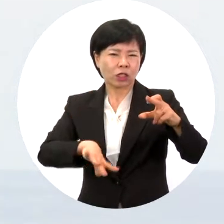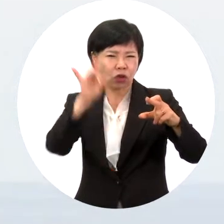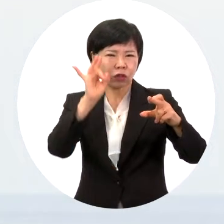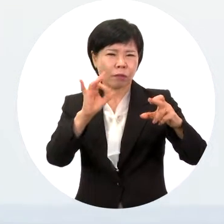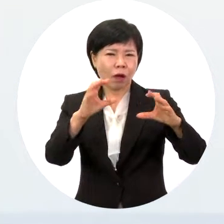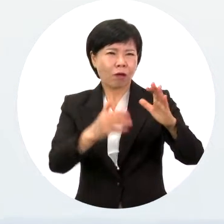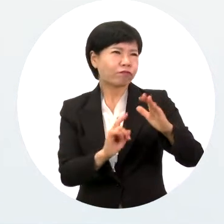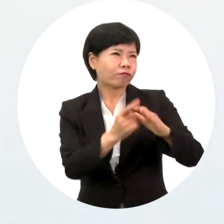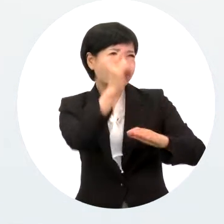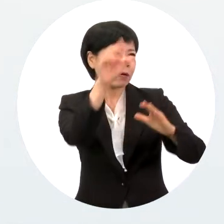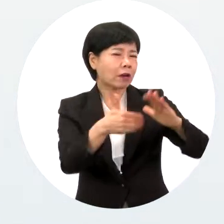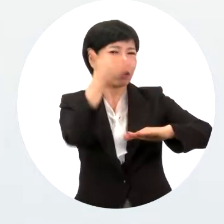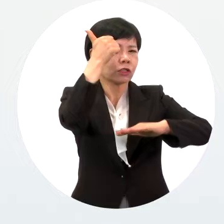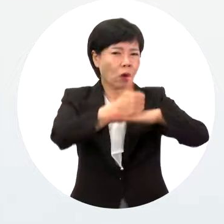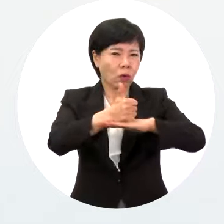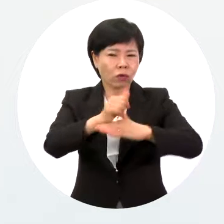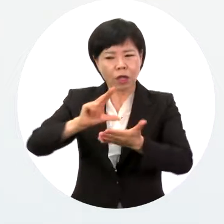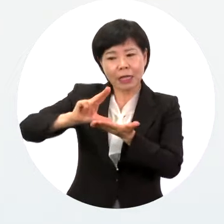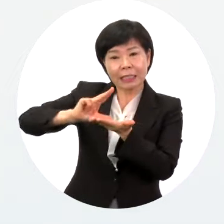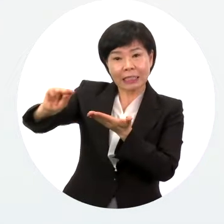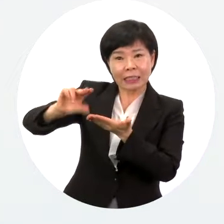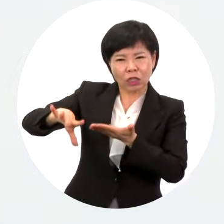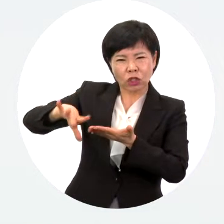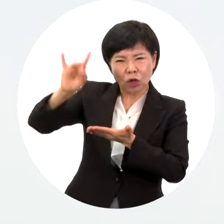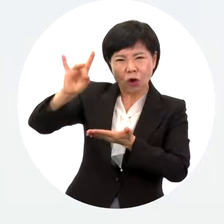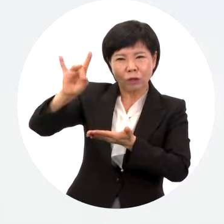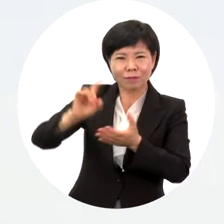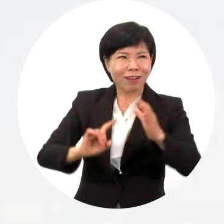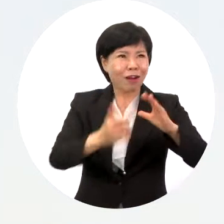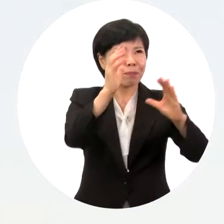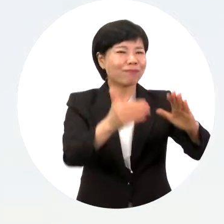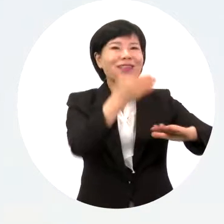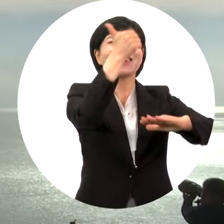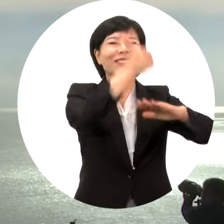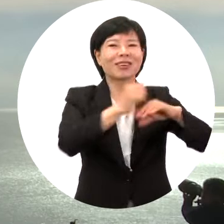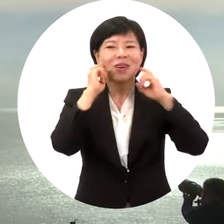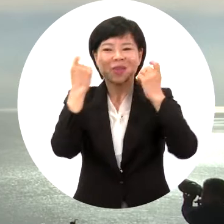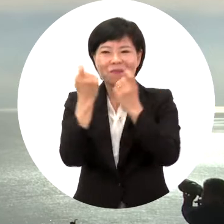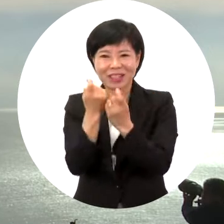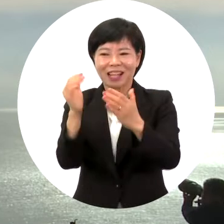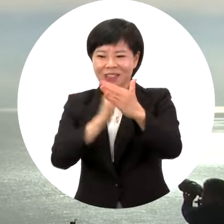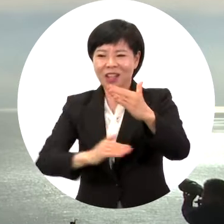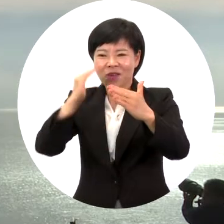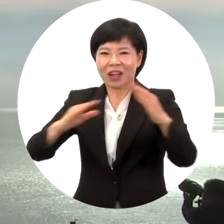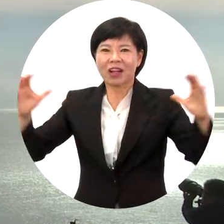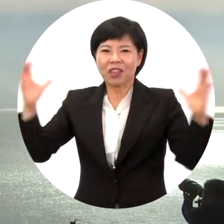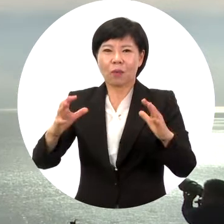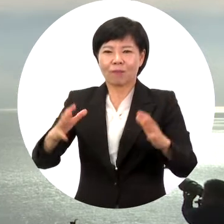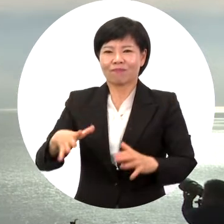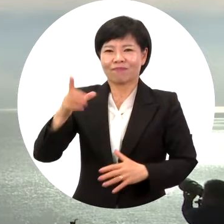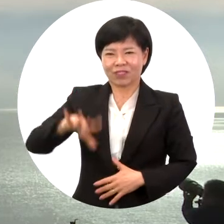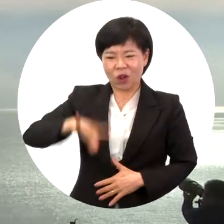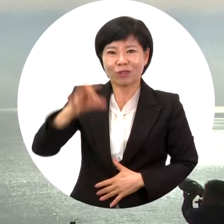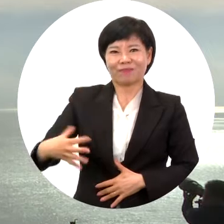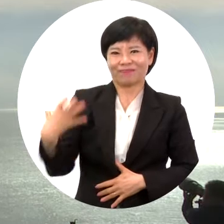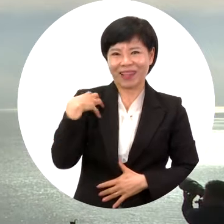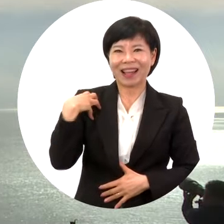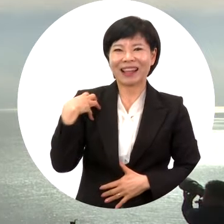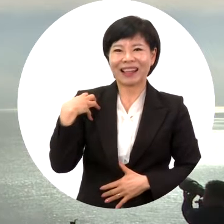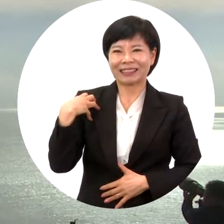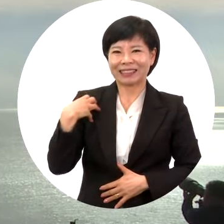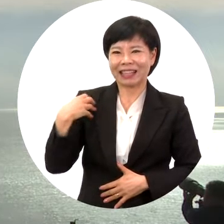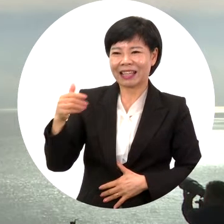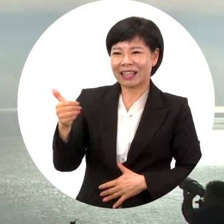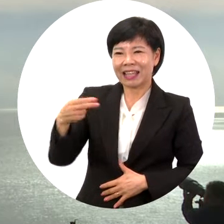발사에 성공한 제주도는 지자체 중 유일하게 우주발사체 발사 성공과 민관 협업 경험을 보유하고 있는데요. 한림읍